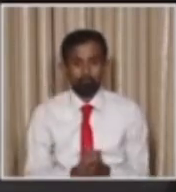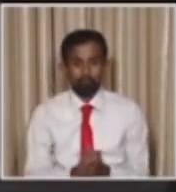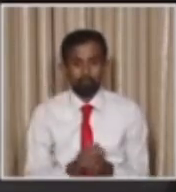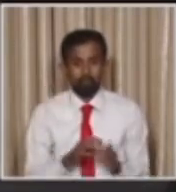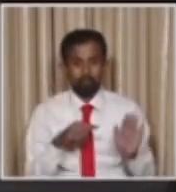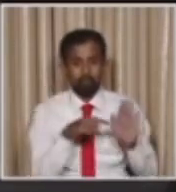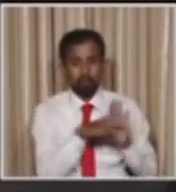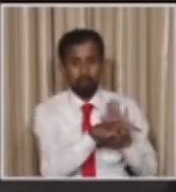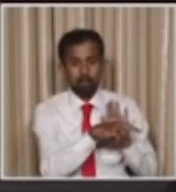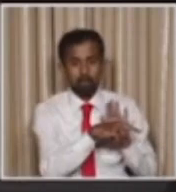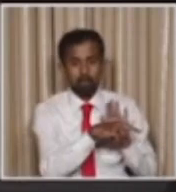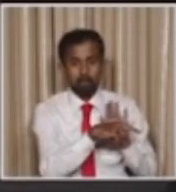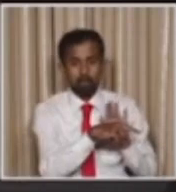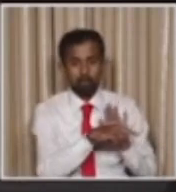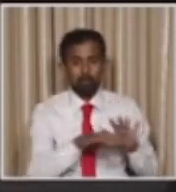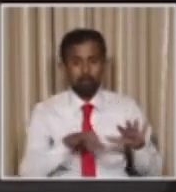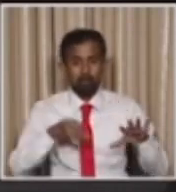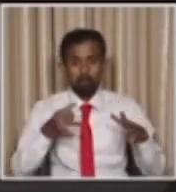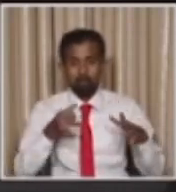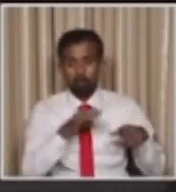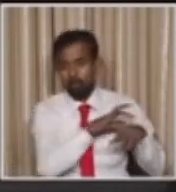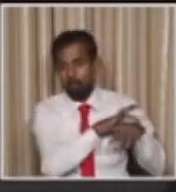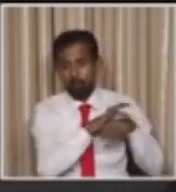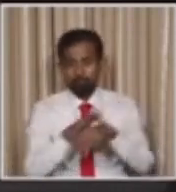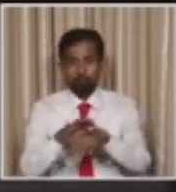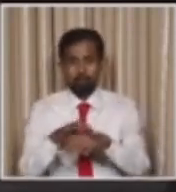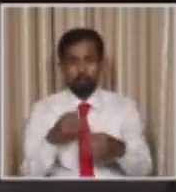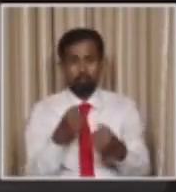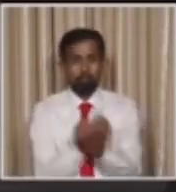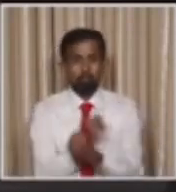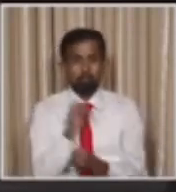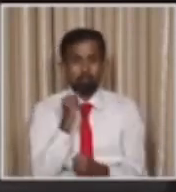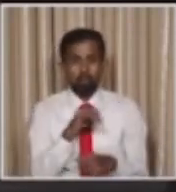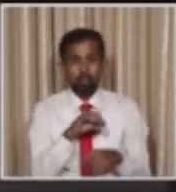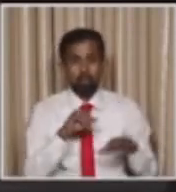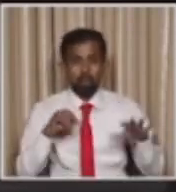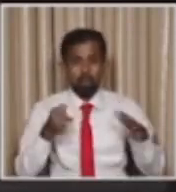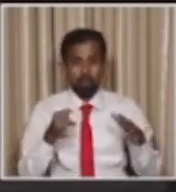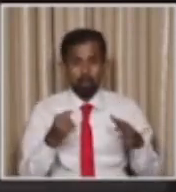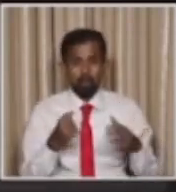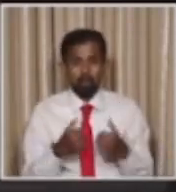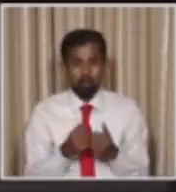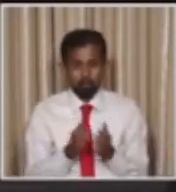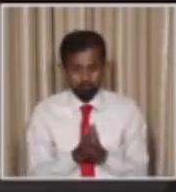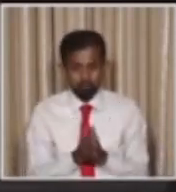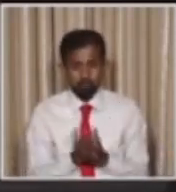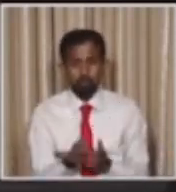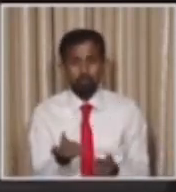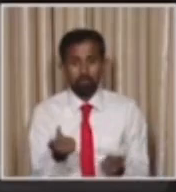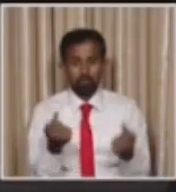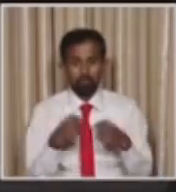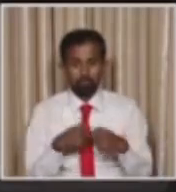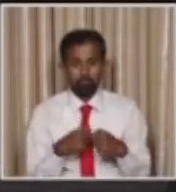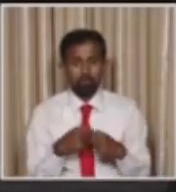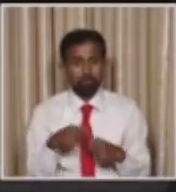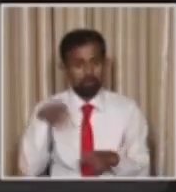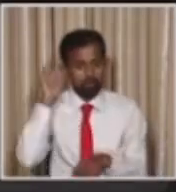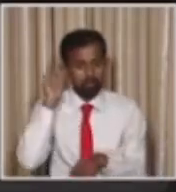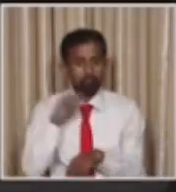நகடி ஹரசி ஹயசியா கரங்கே Polisi nelayan hanya siap baru ini degil. Ekstra juga